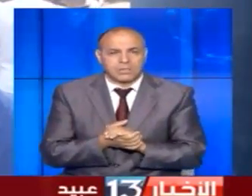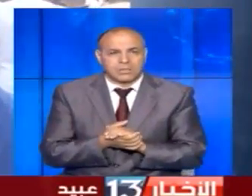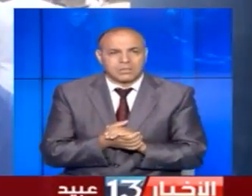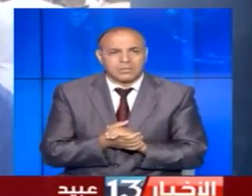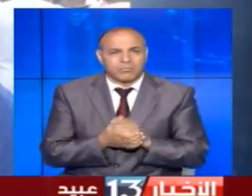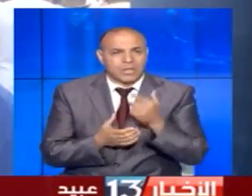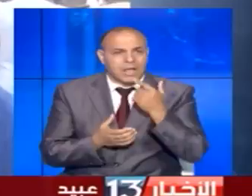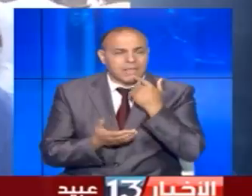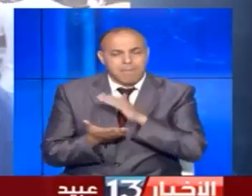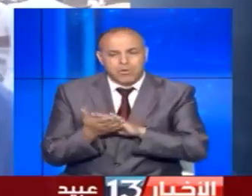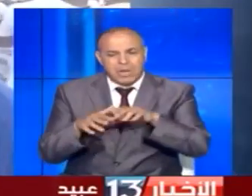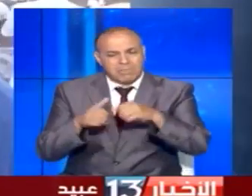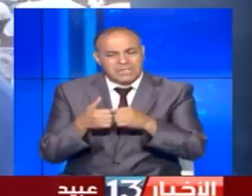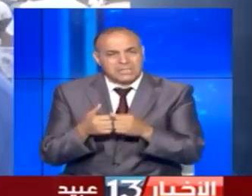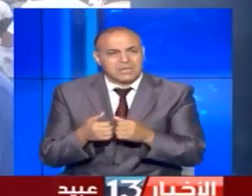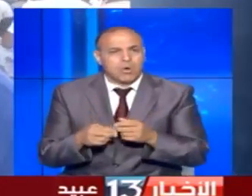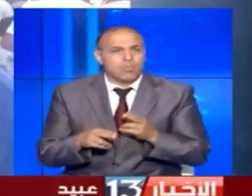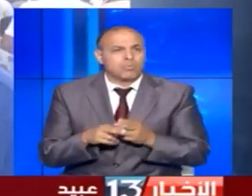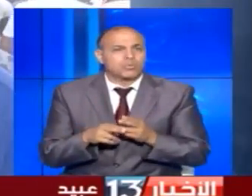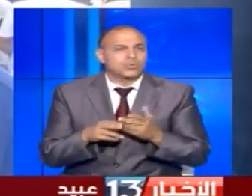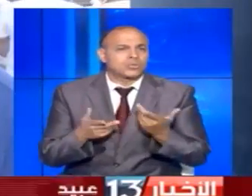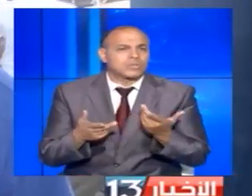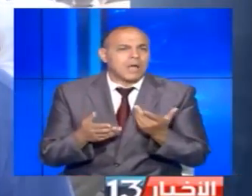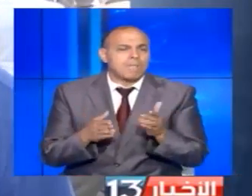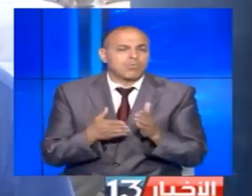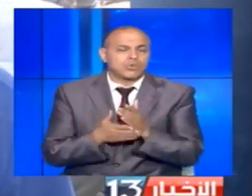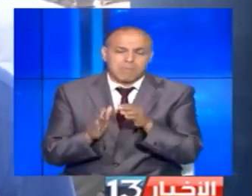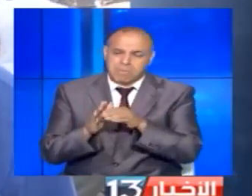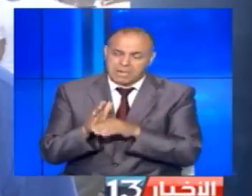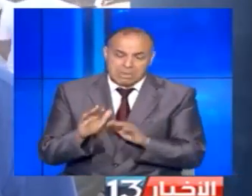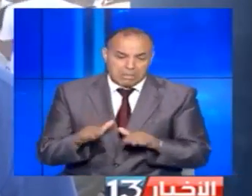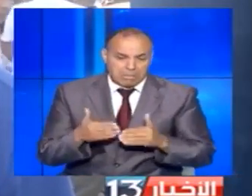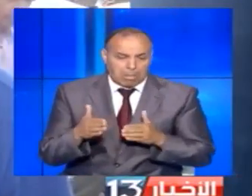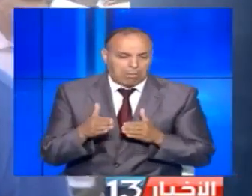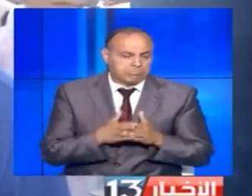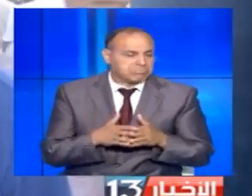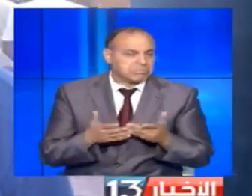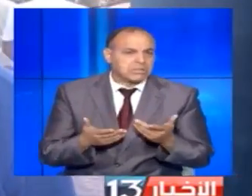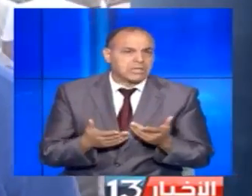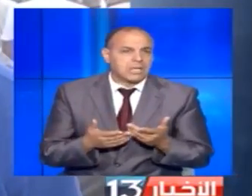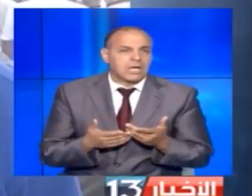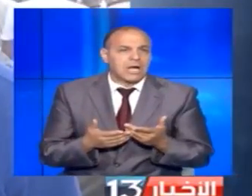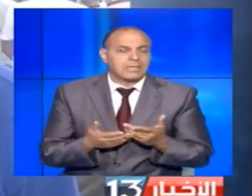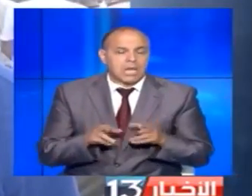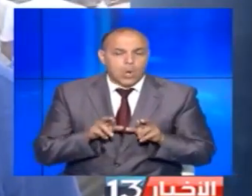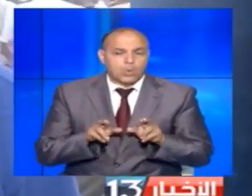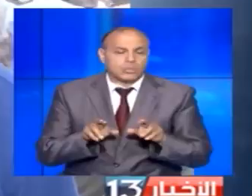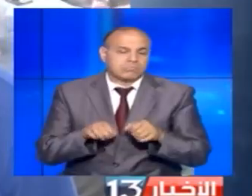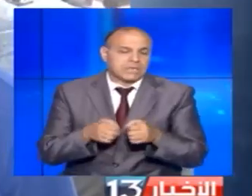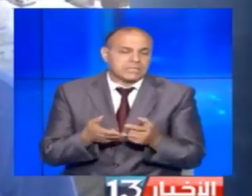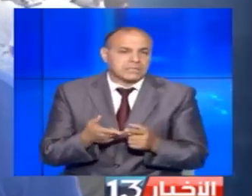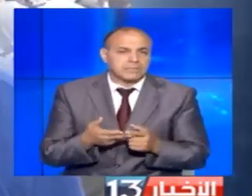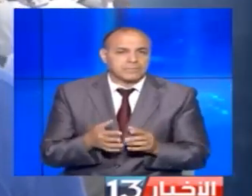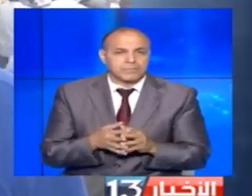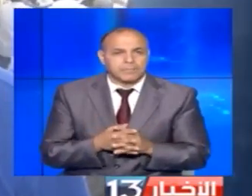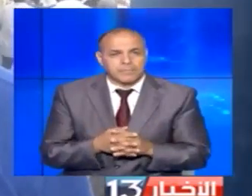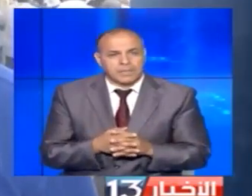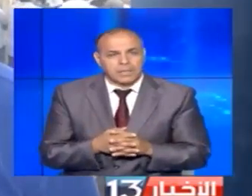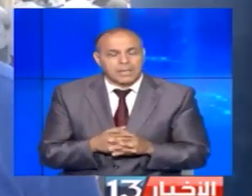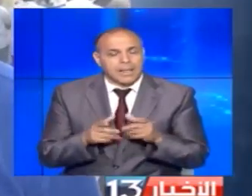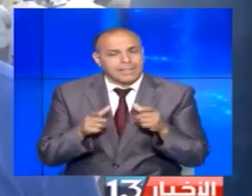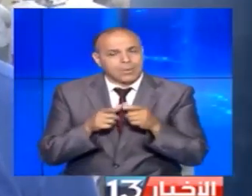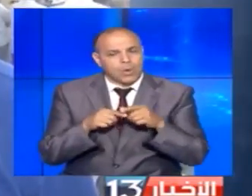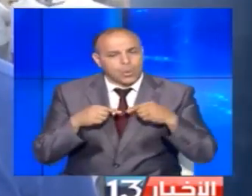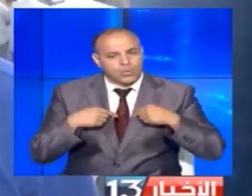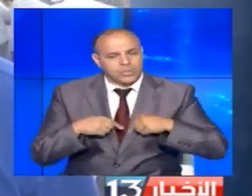التحتيه. المشاريع معناها مبرمجه الى حد ان وقع تعطيلها خاصه في قضيه الطرقات. دونك يلزم الدوله، يلزم